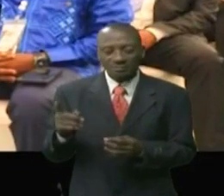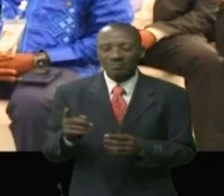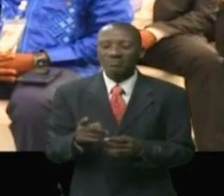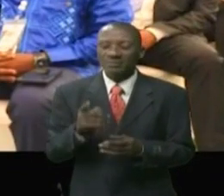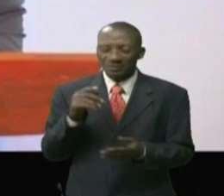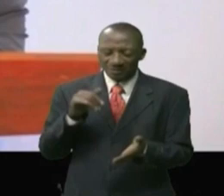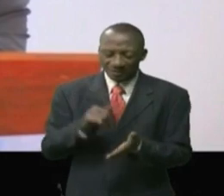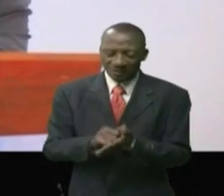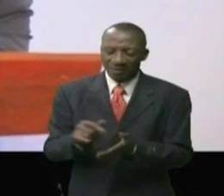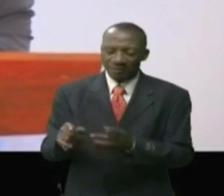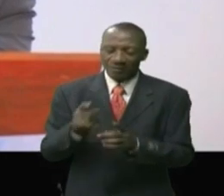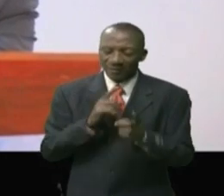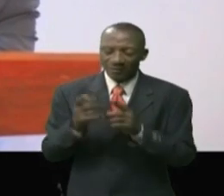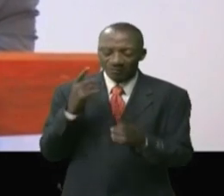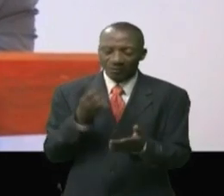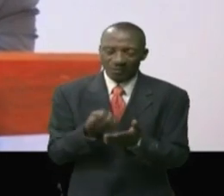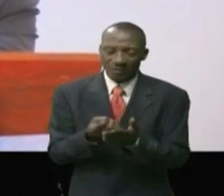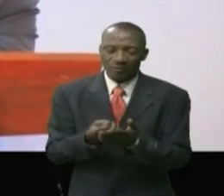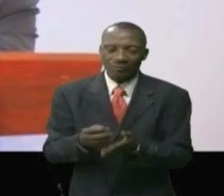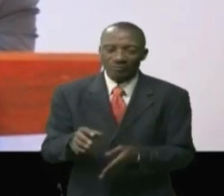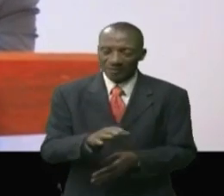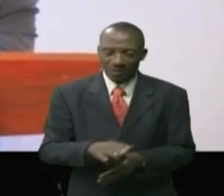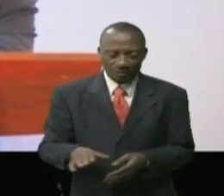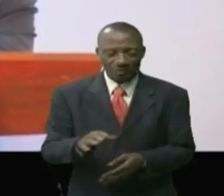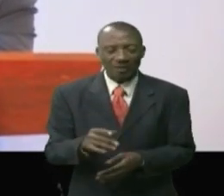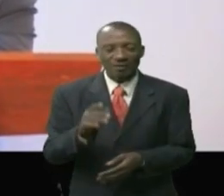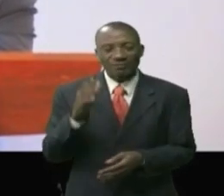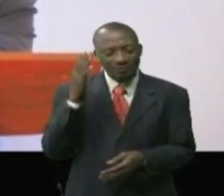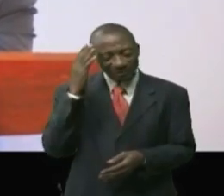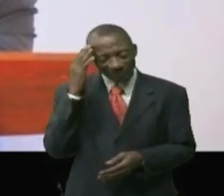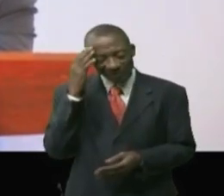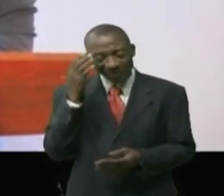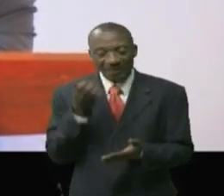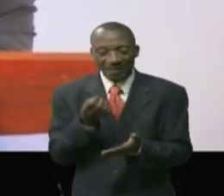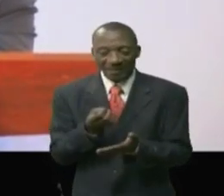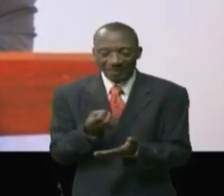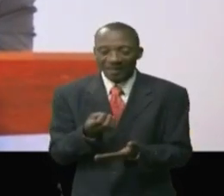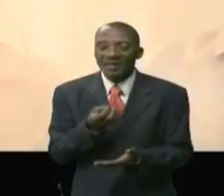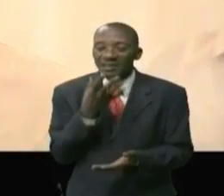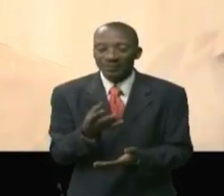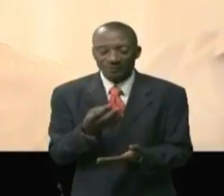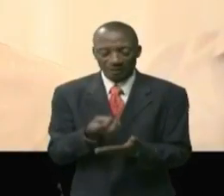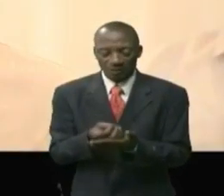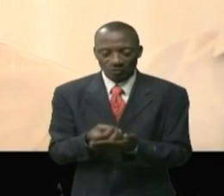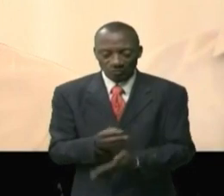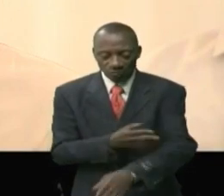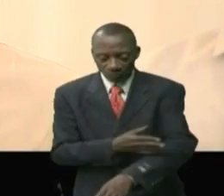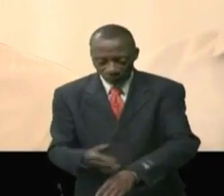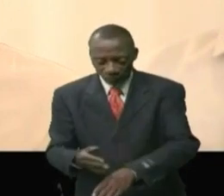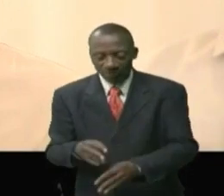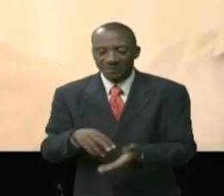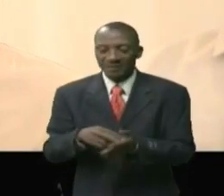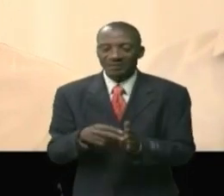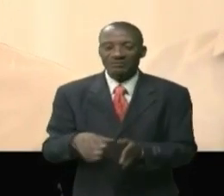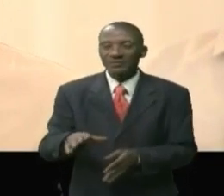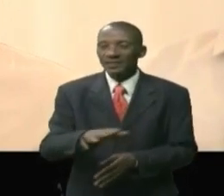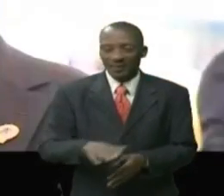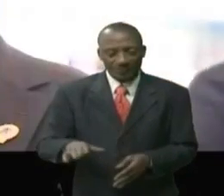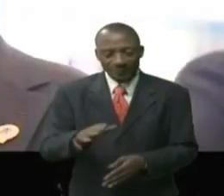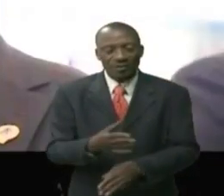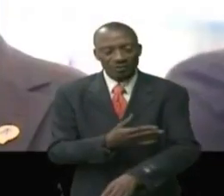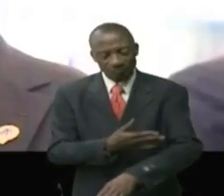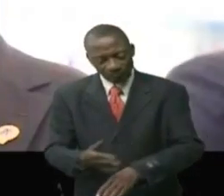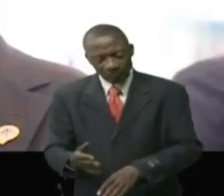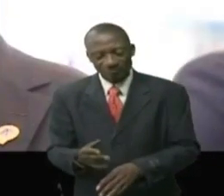vital kaméré qui a accé son intervention sur la diversité de l'économie et Lapp de l'agriculture selon la